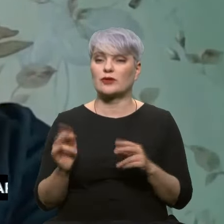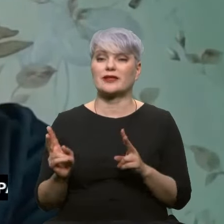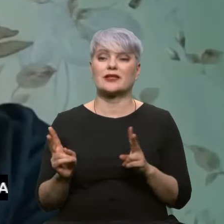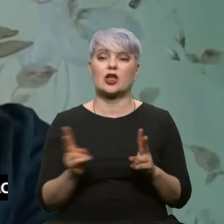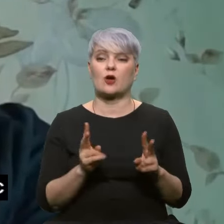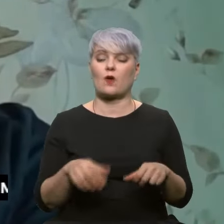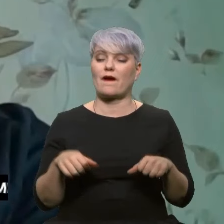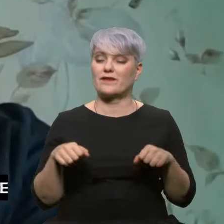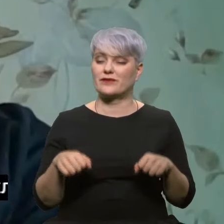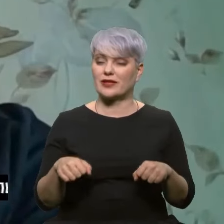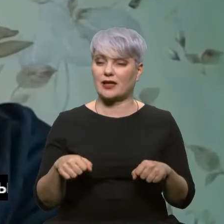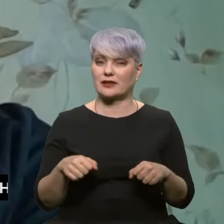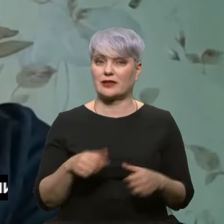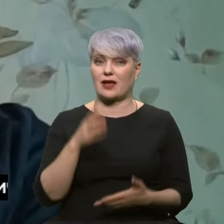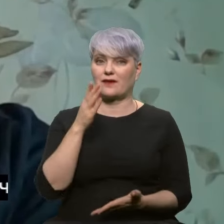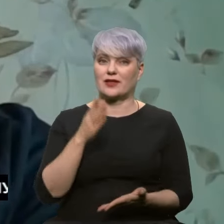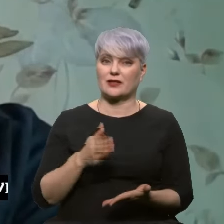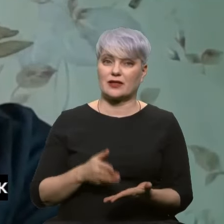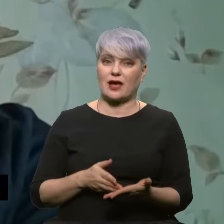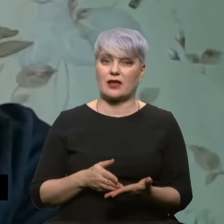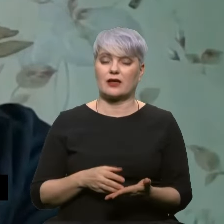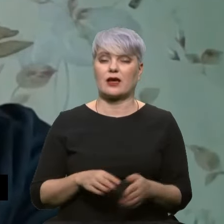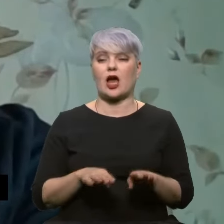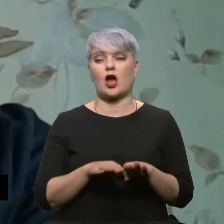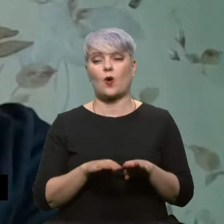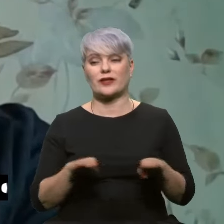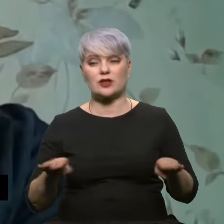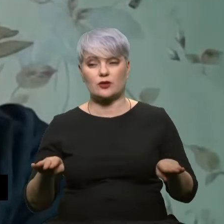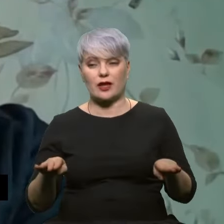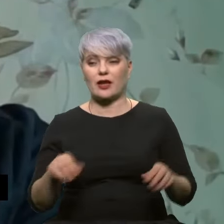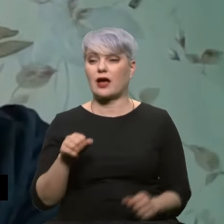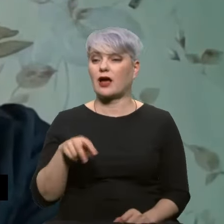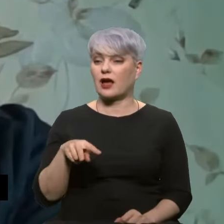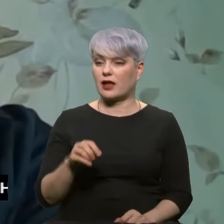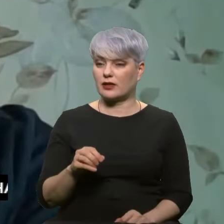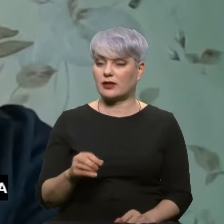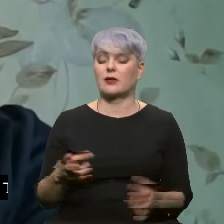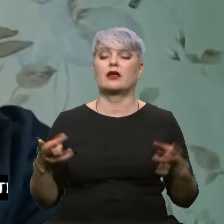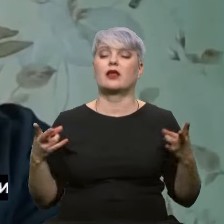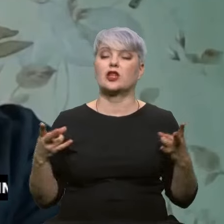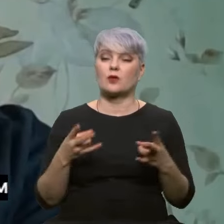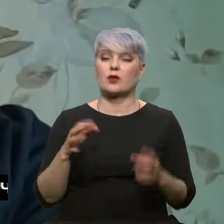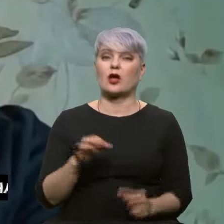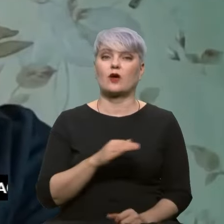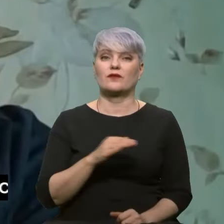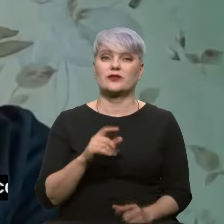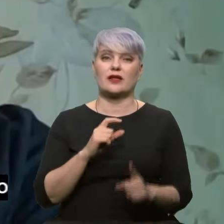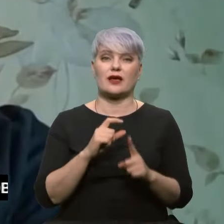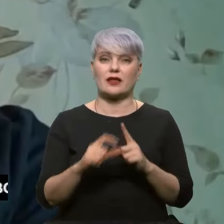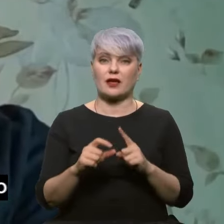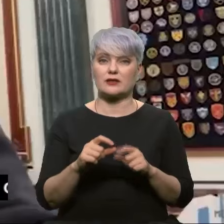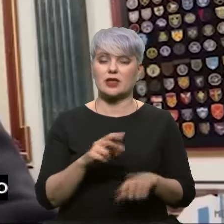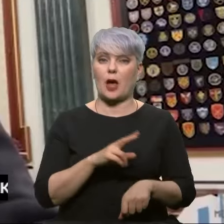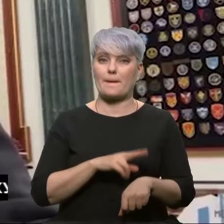там у владних вертикалях, горизонталях, але знову ж таки необхідна офіційна реакція